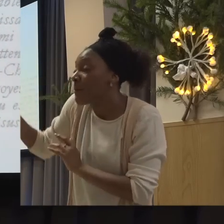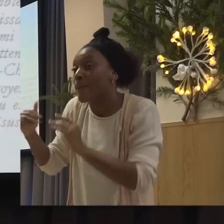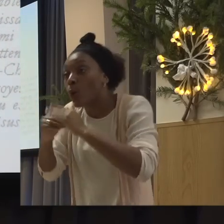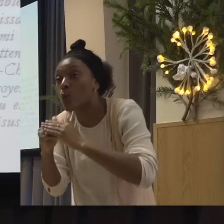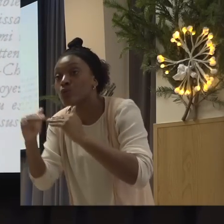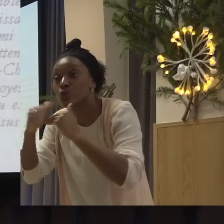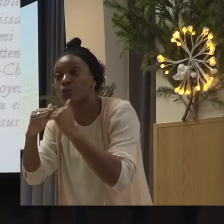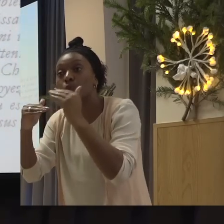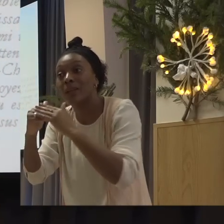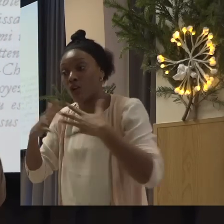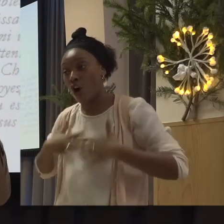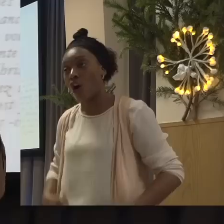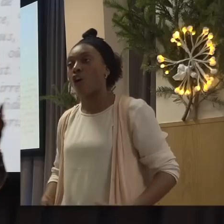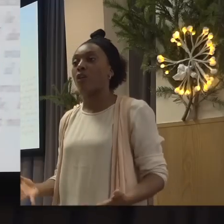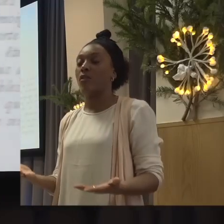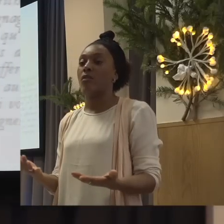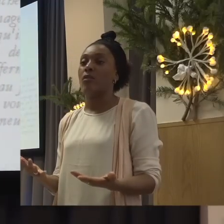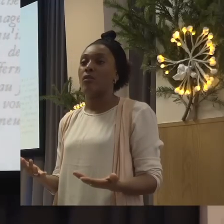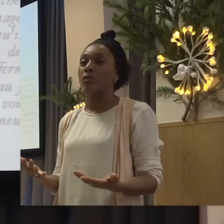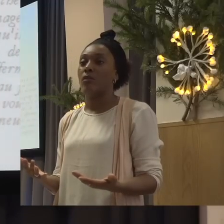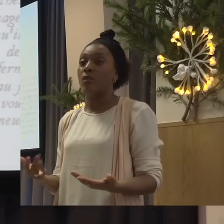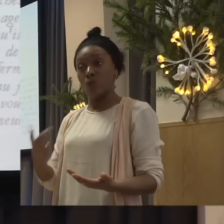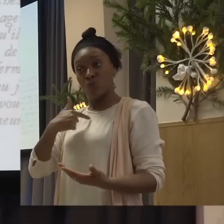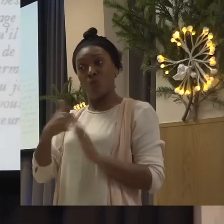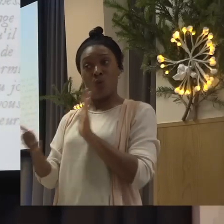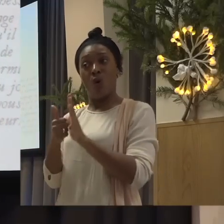ne nous a jamais été demandé de construire l'Église.